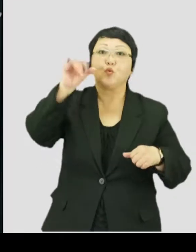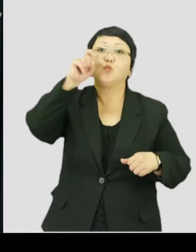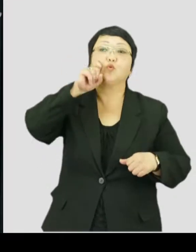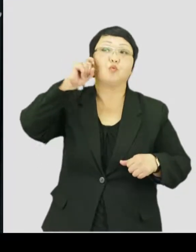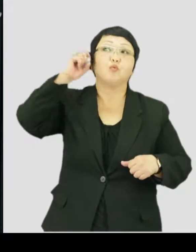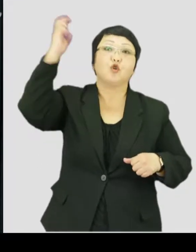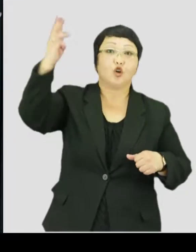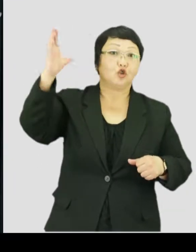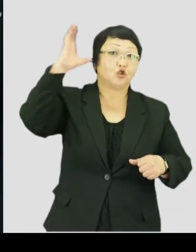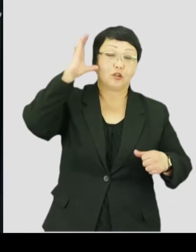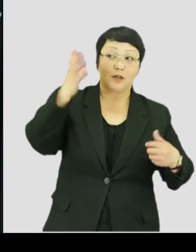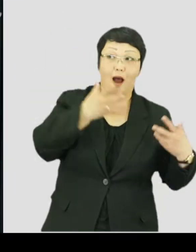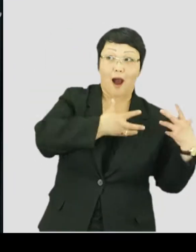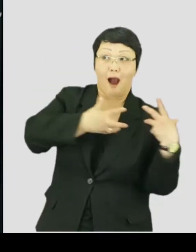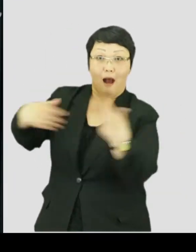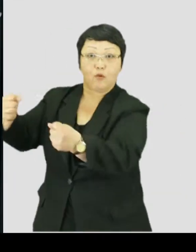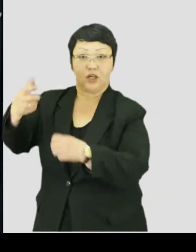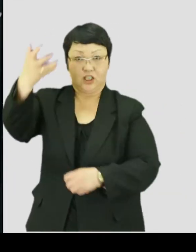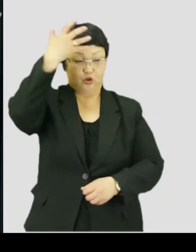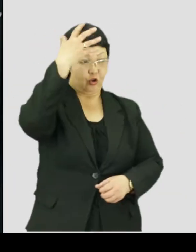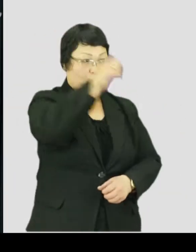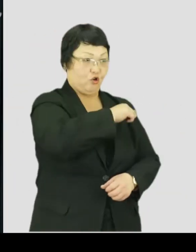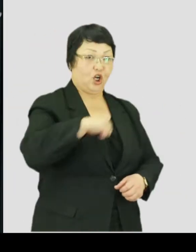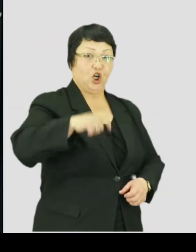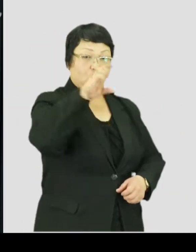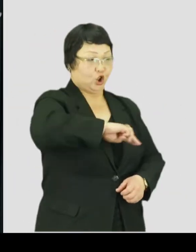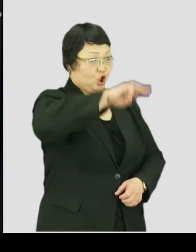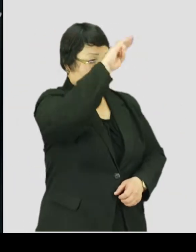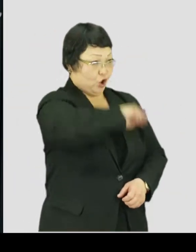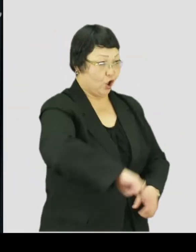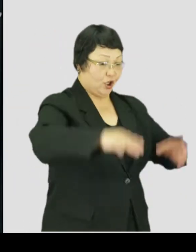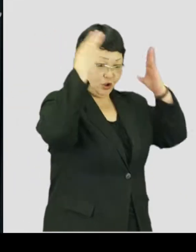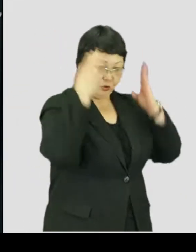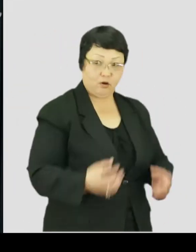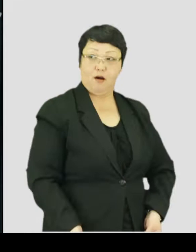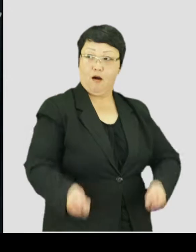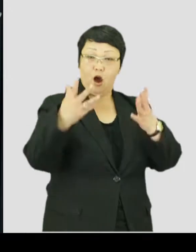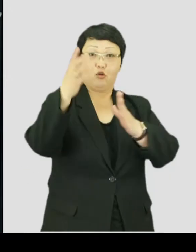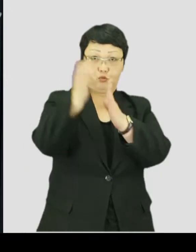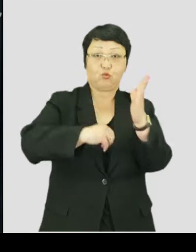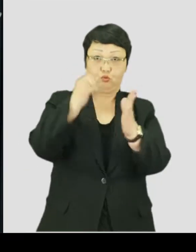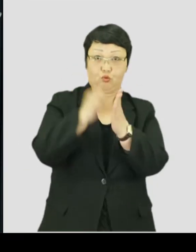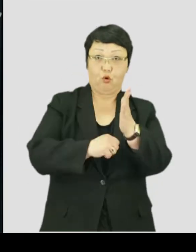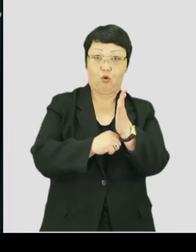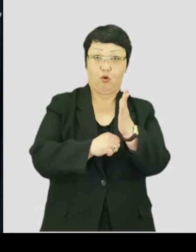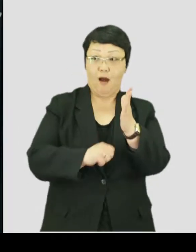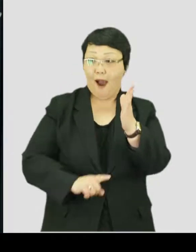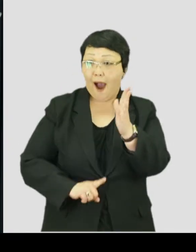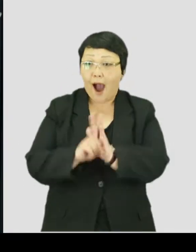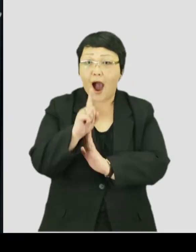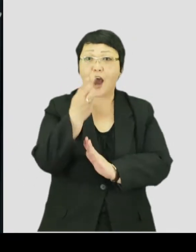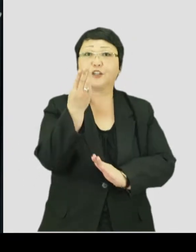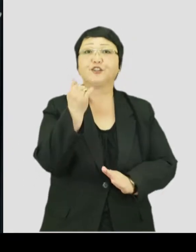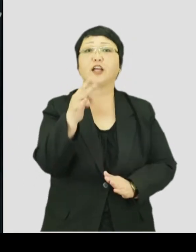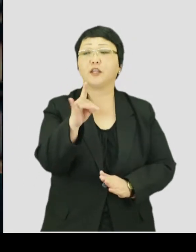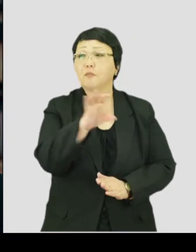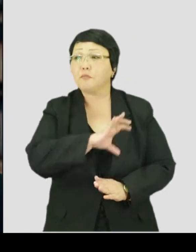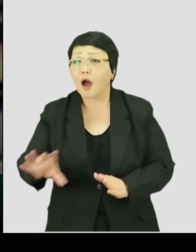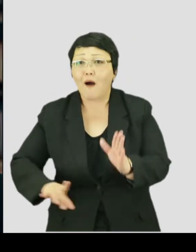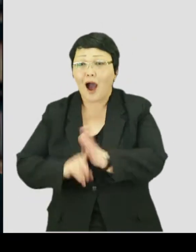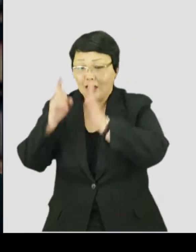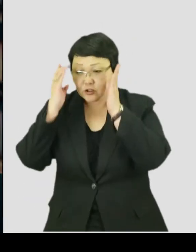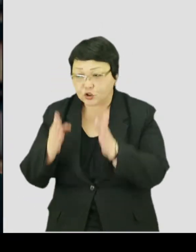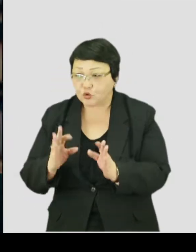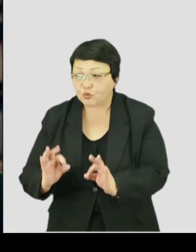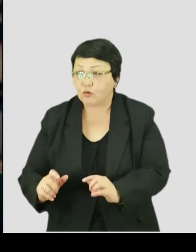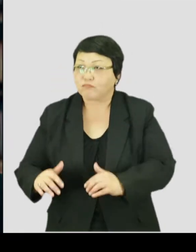өөрөөр хэлэх юм бол төр гэдэг иргэдээс бүрддэг. Төр өөрөө иргэдийгээ төлөөлж шийдвэр гаргадаг итгэж юм бол доороосоо санаачлаг гаргах хэрэгтэй. Шийдвэр гаргах. Одоо